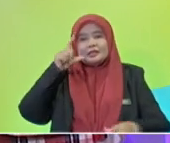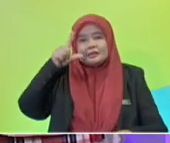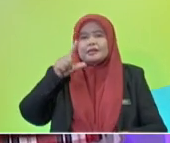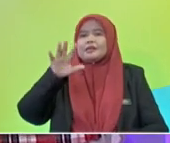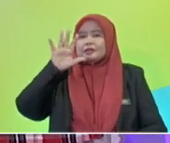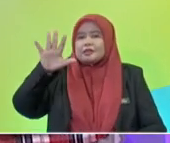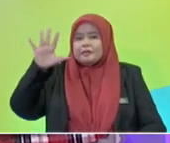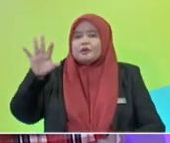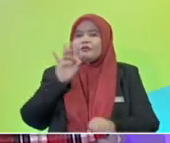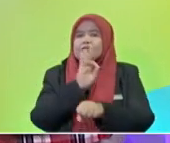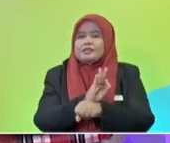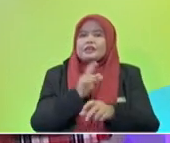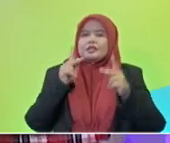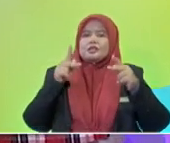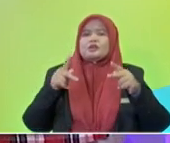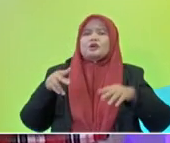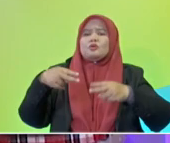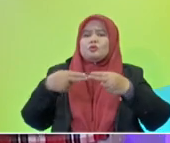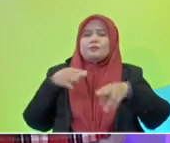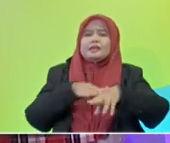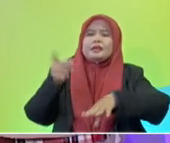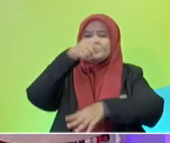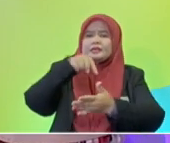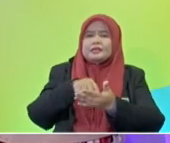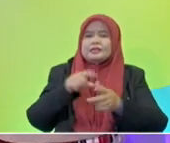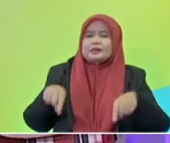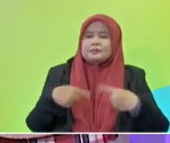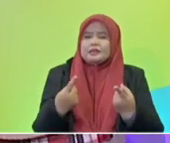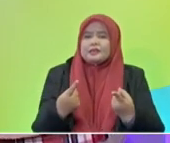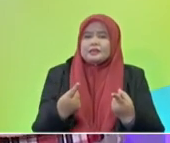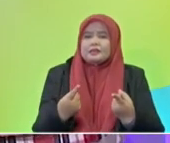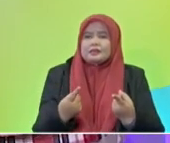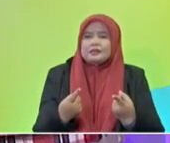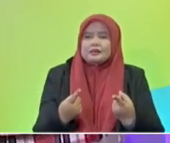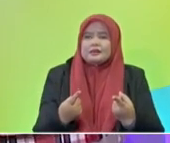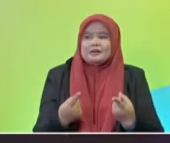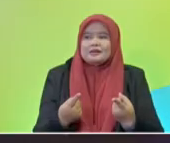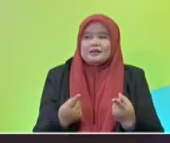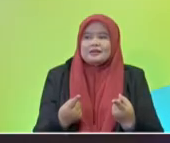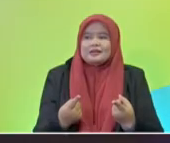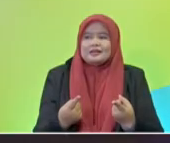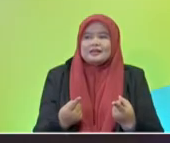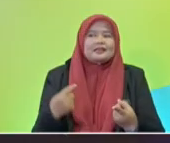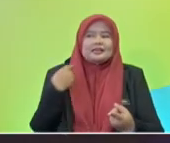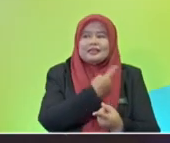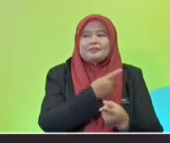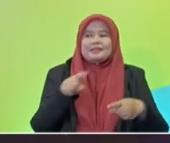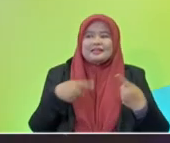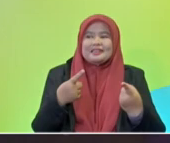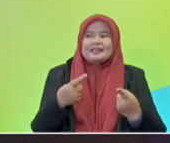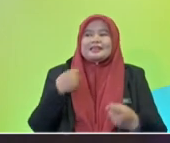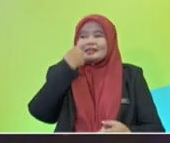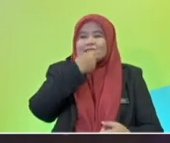kelima-lima fungsi kata hubung pada hari ini sekarang kita akan pergi kepada apa Maria apa kita nak pergi kepada